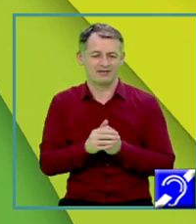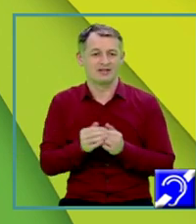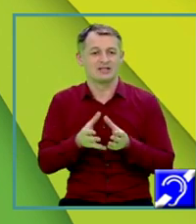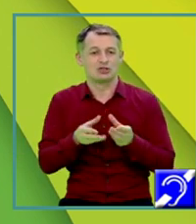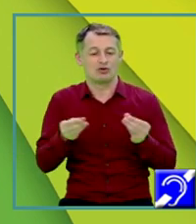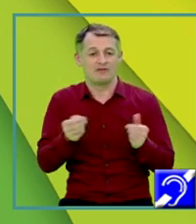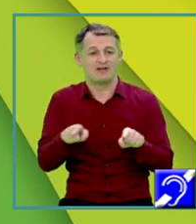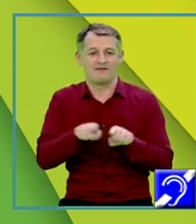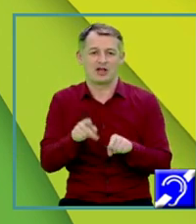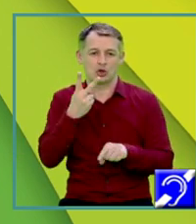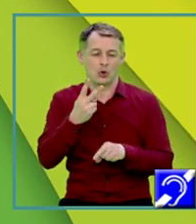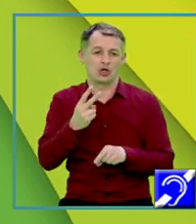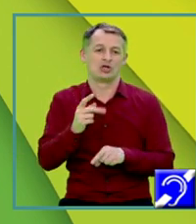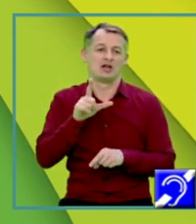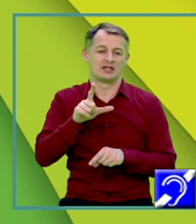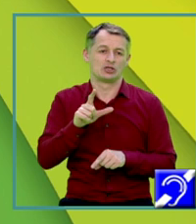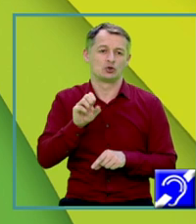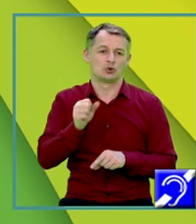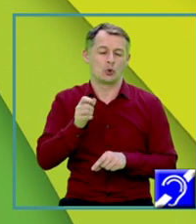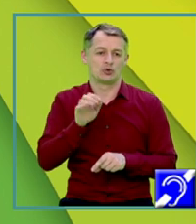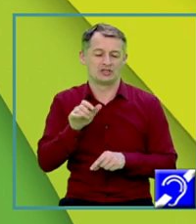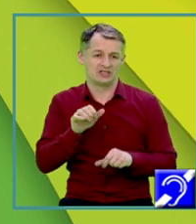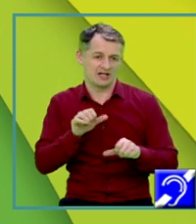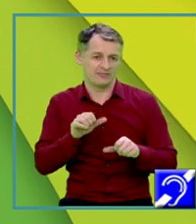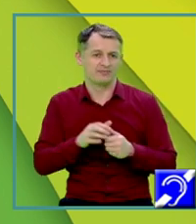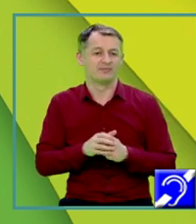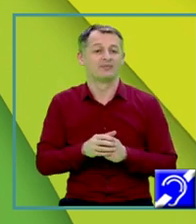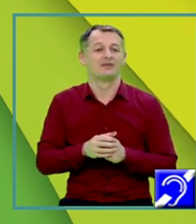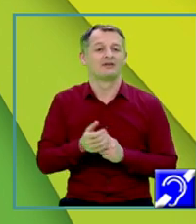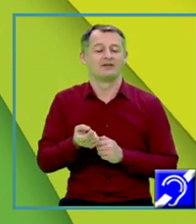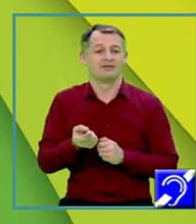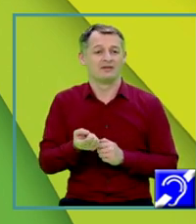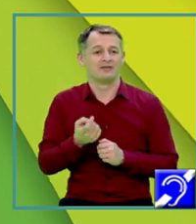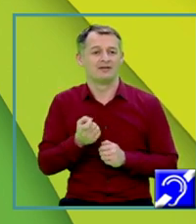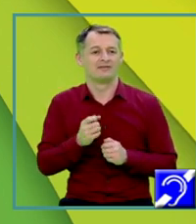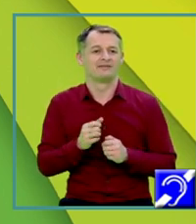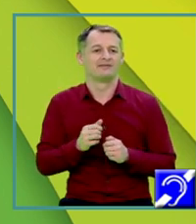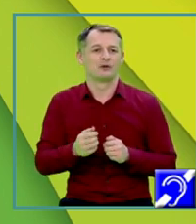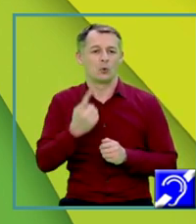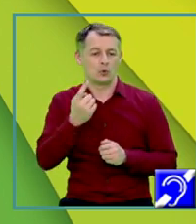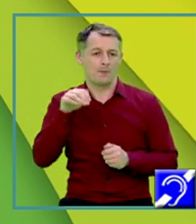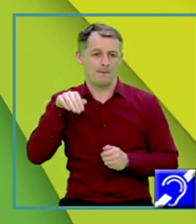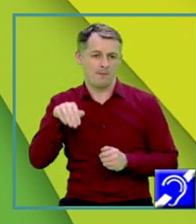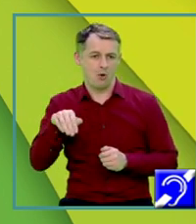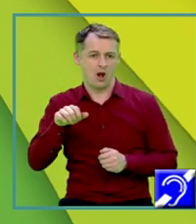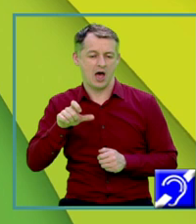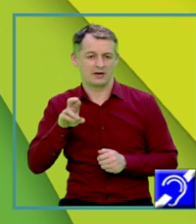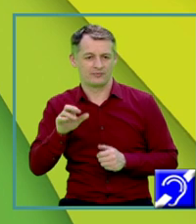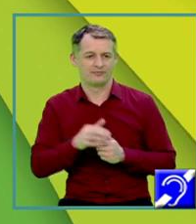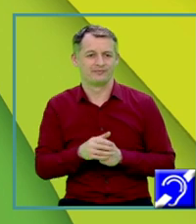cea din 2 litri de soluție de acid azotic de concentrație 1 molar. Scriem datele